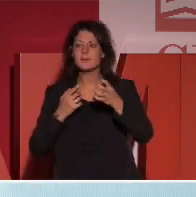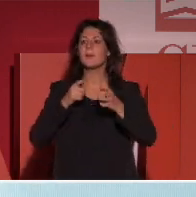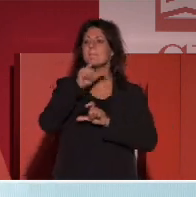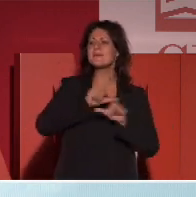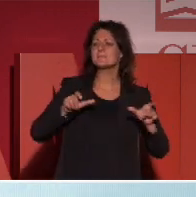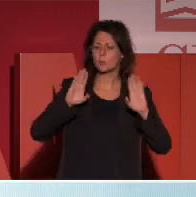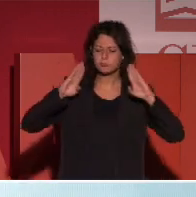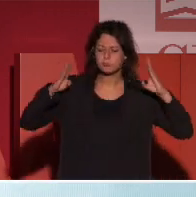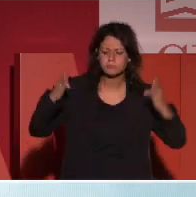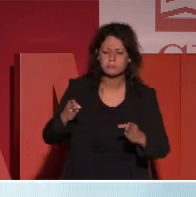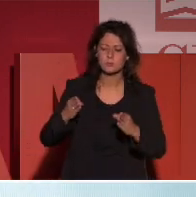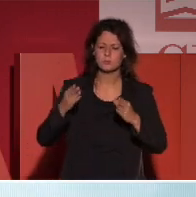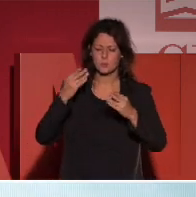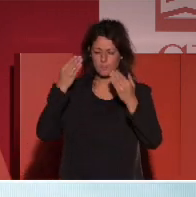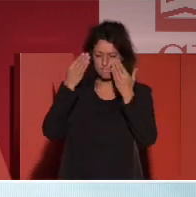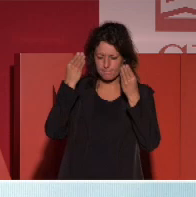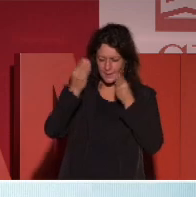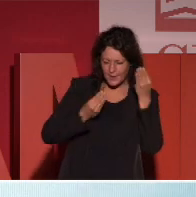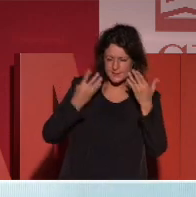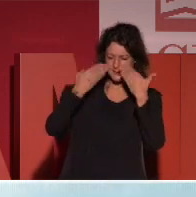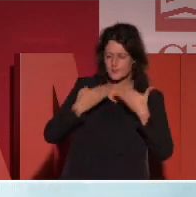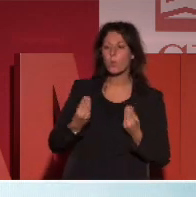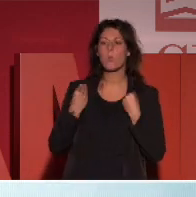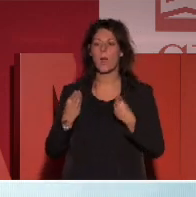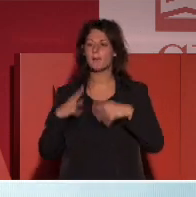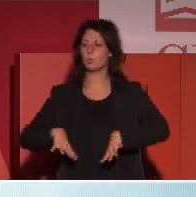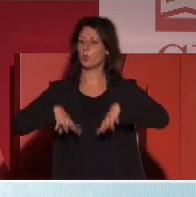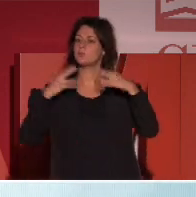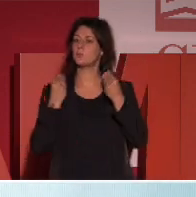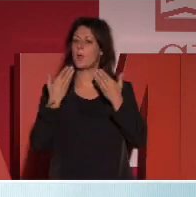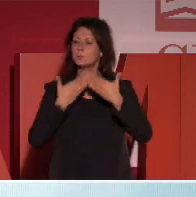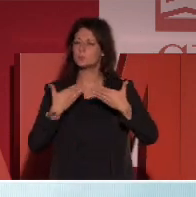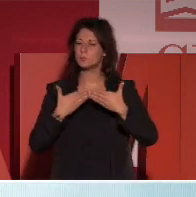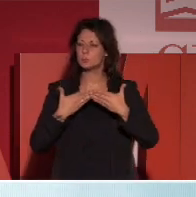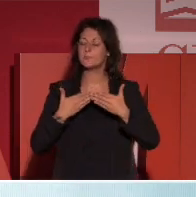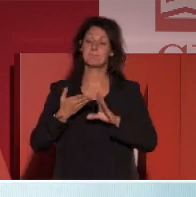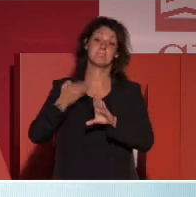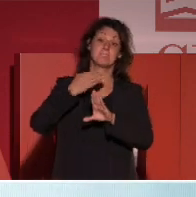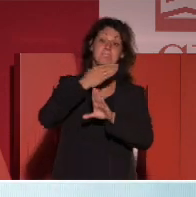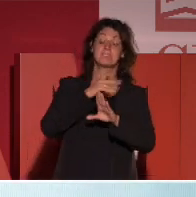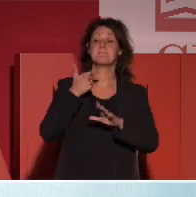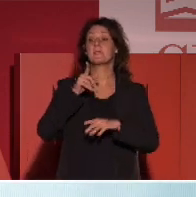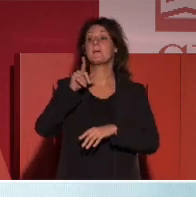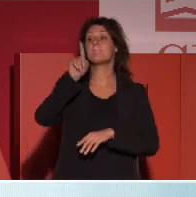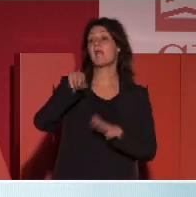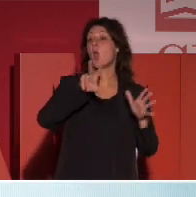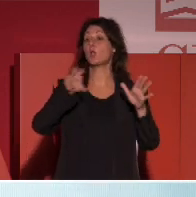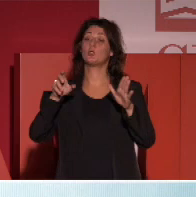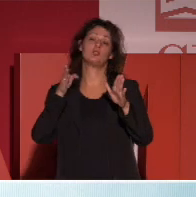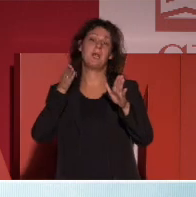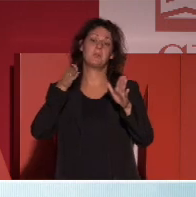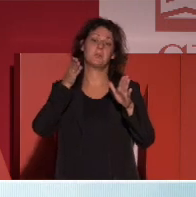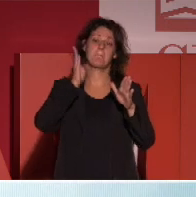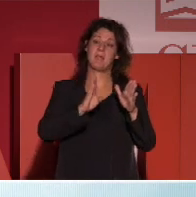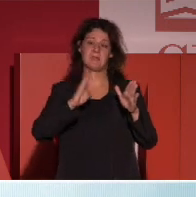lettore che è stato un grande pensatore anche un idealista un per certi versi un visionario della seconda metà dell'ottocento ha scritto una frase